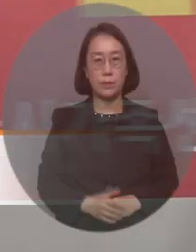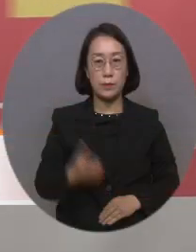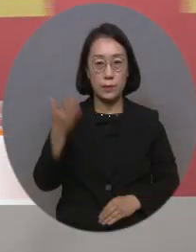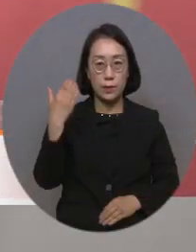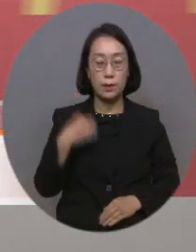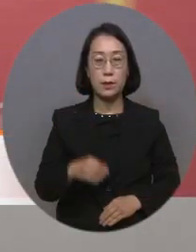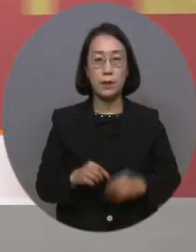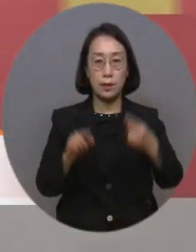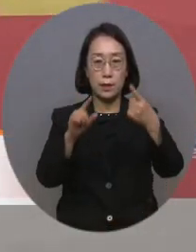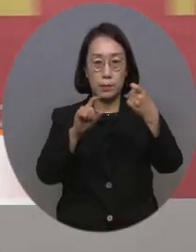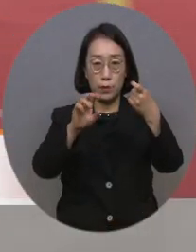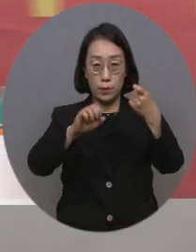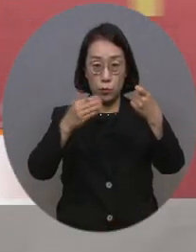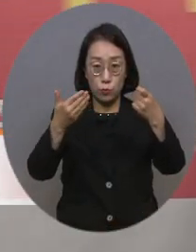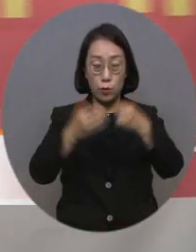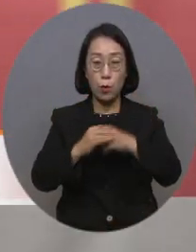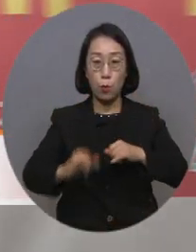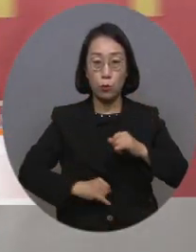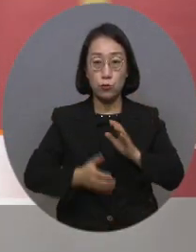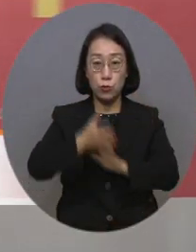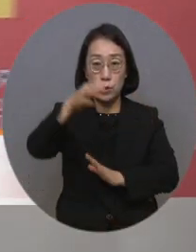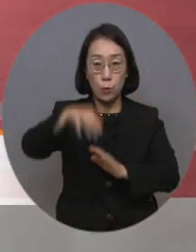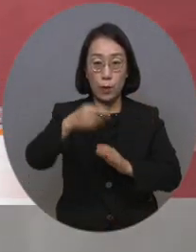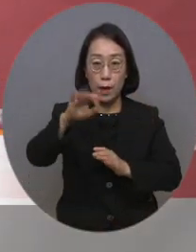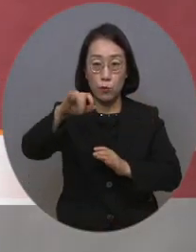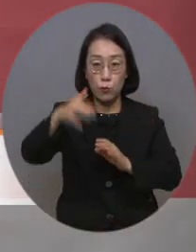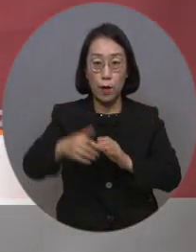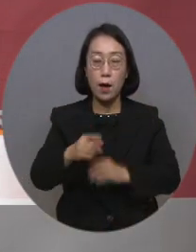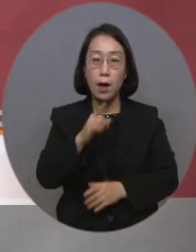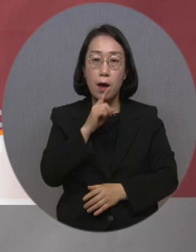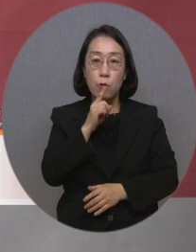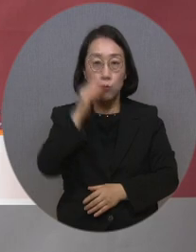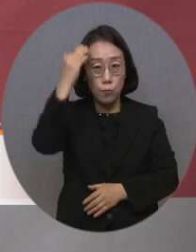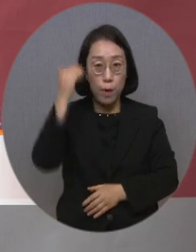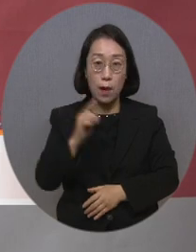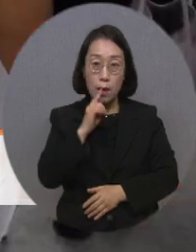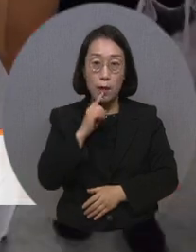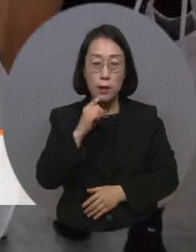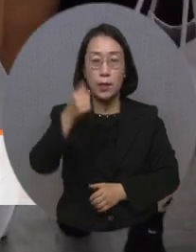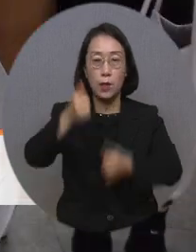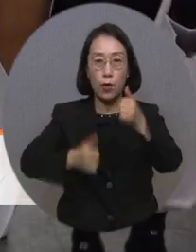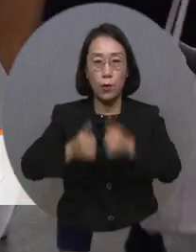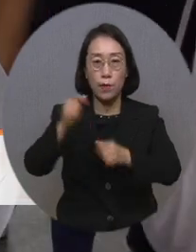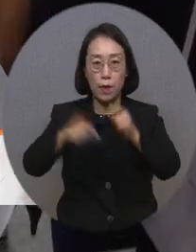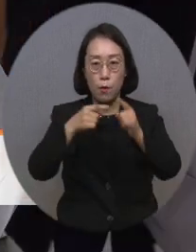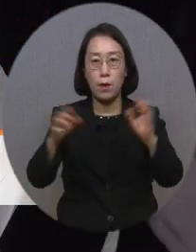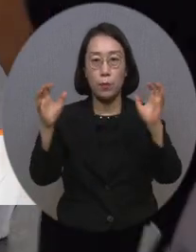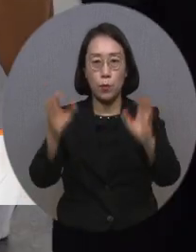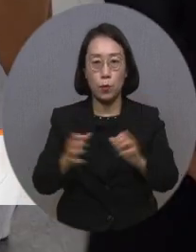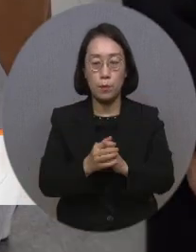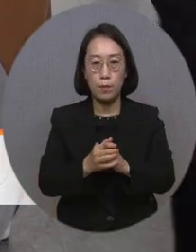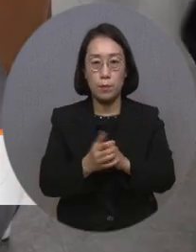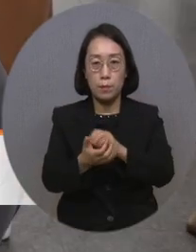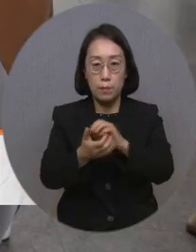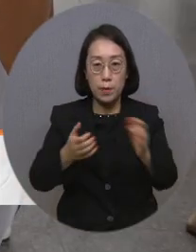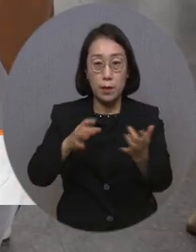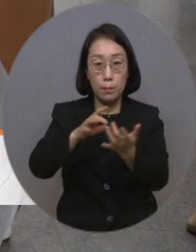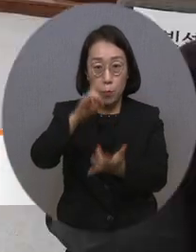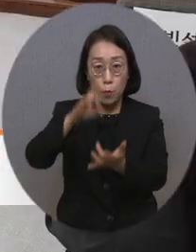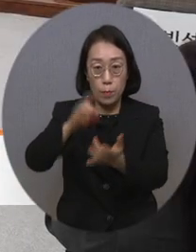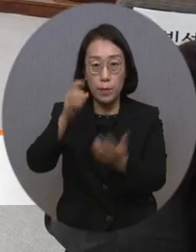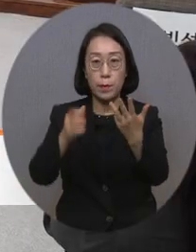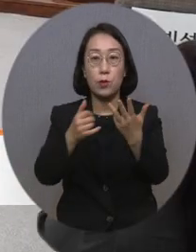지난달 29일 제14회 원주시 다문화가족 한국어 말하기 대회가 열렸습니다 이번 대회는 예선을 통과한